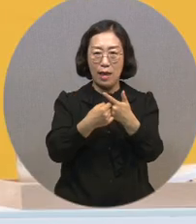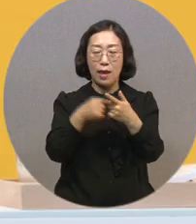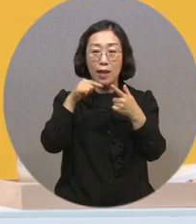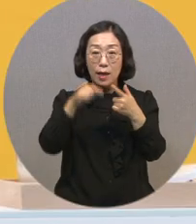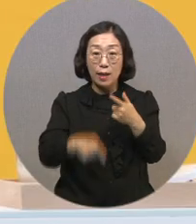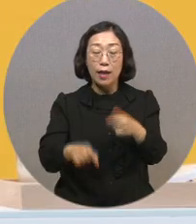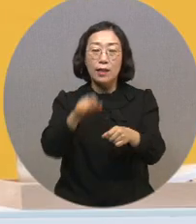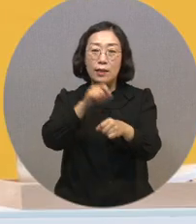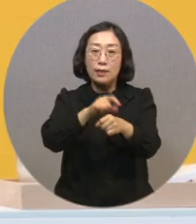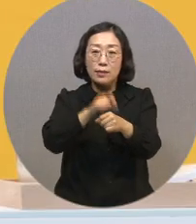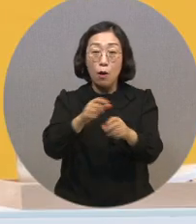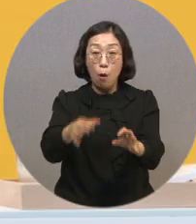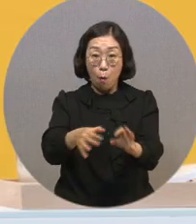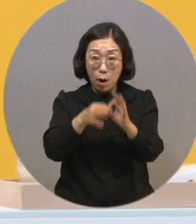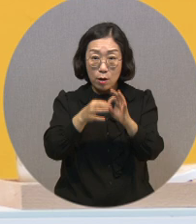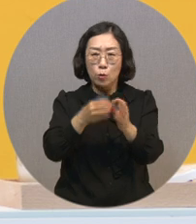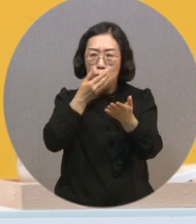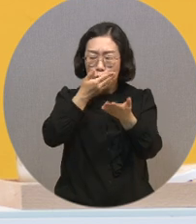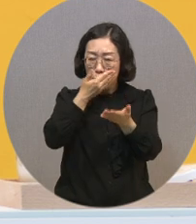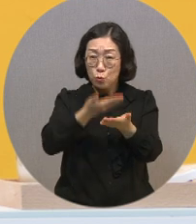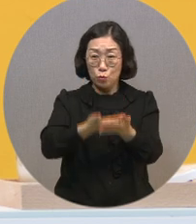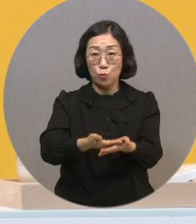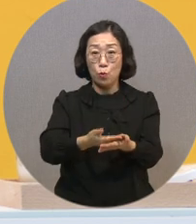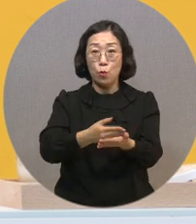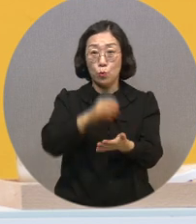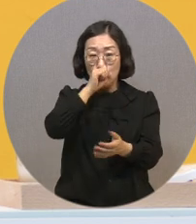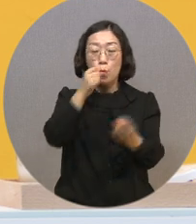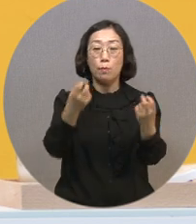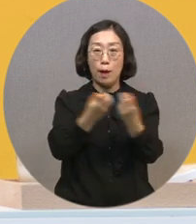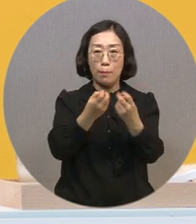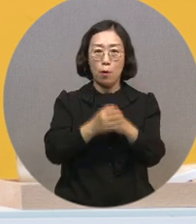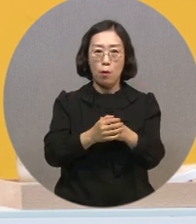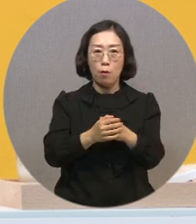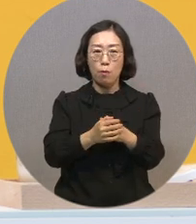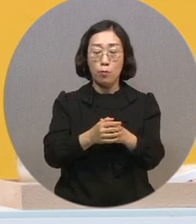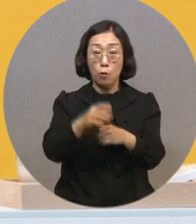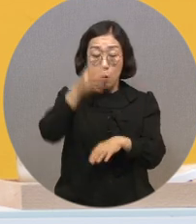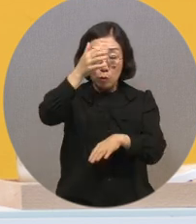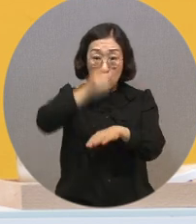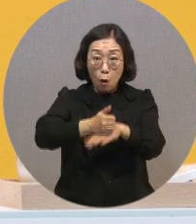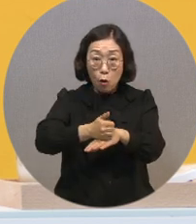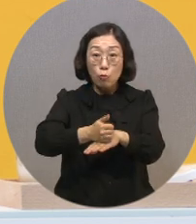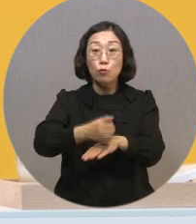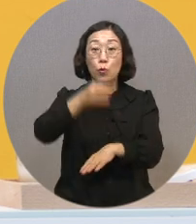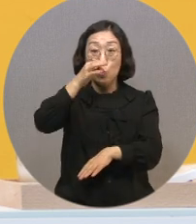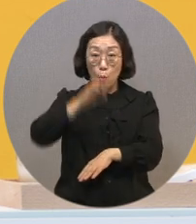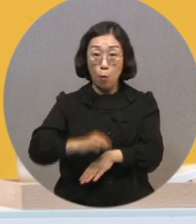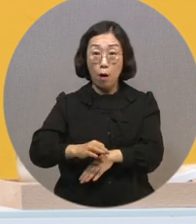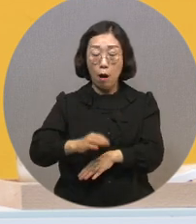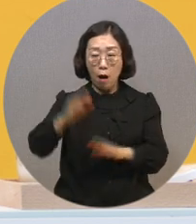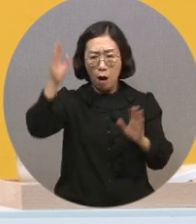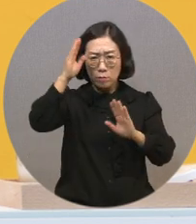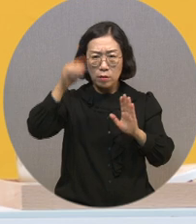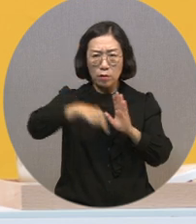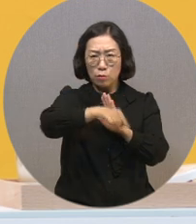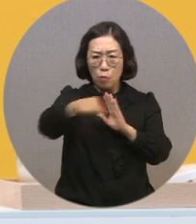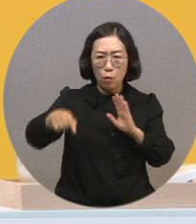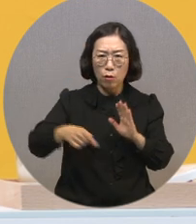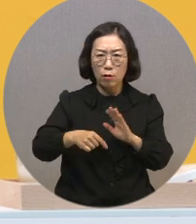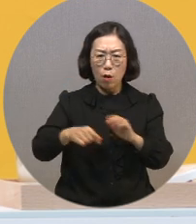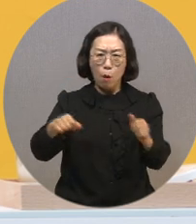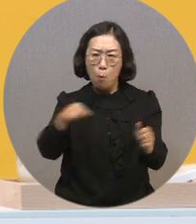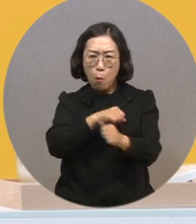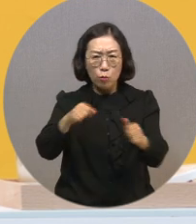교육의 바로 표상이라고 보는데 네. 그걸 통해서 했더니 학폭위가 엄청 줄어들었잖아요. 아, 맞습니다. 학폭위가 줄어들었고